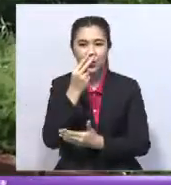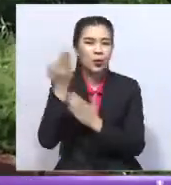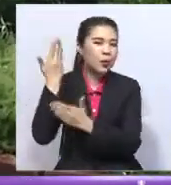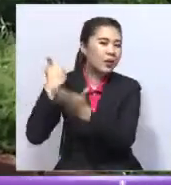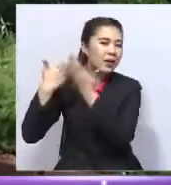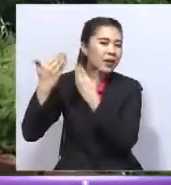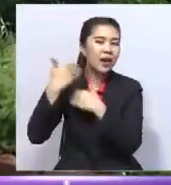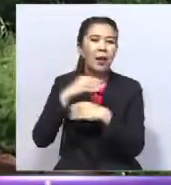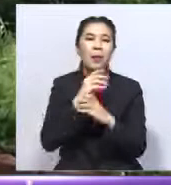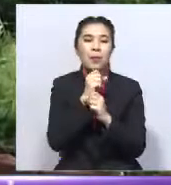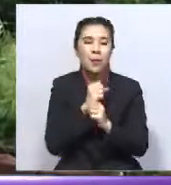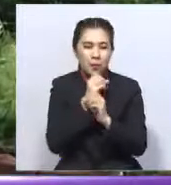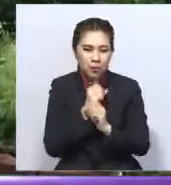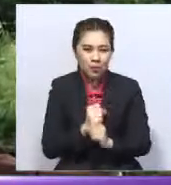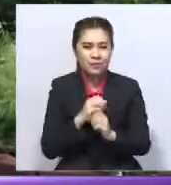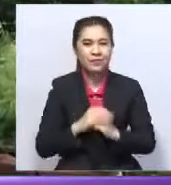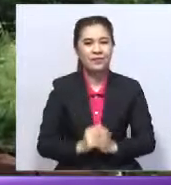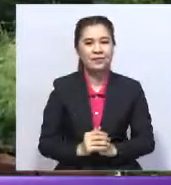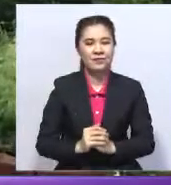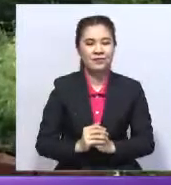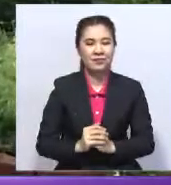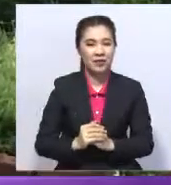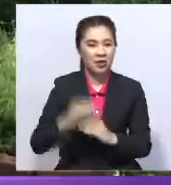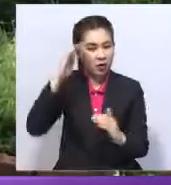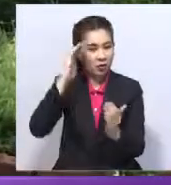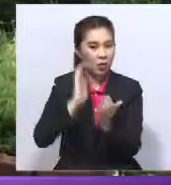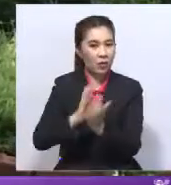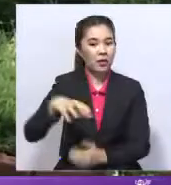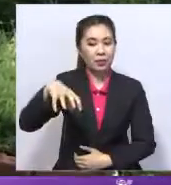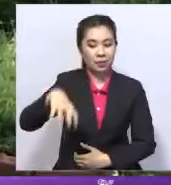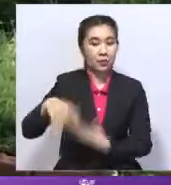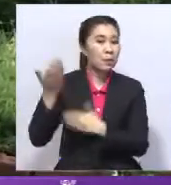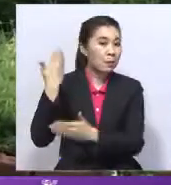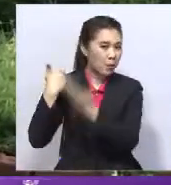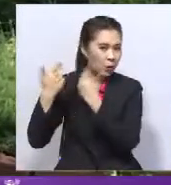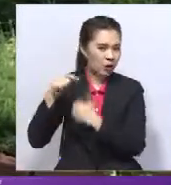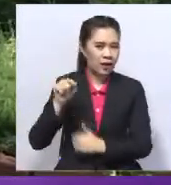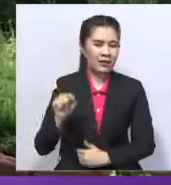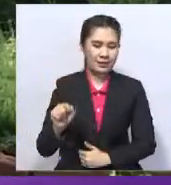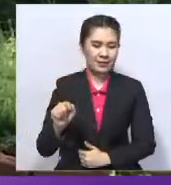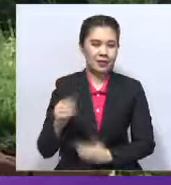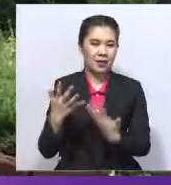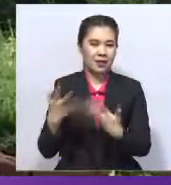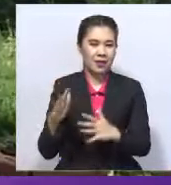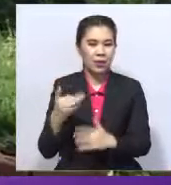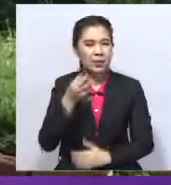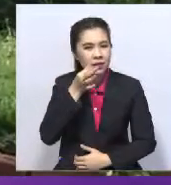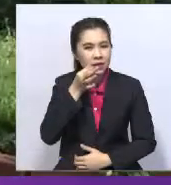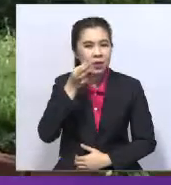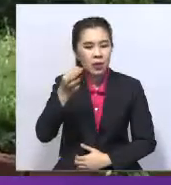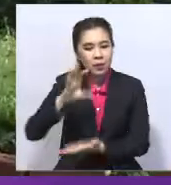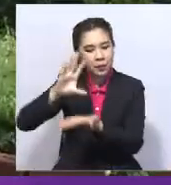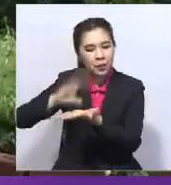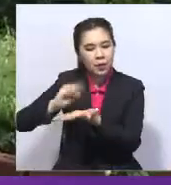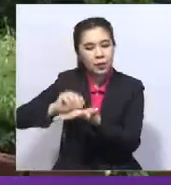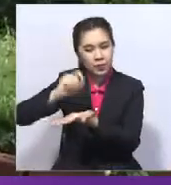มัยเก่าๆครับซึ่งเราจากการจำลองโรงพักโบราณมาตั้งไว้ตรงนี้แล้วนะครับก็ยังสามารถเป็นจุดที่รับแจ้งความลงบันทึกประจำวัน